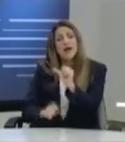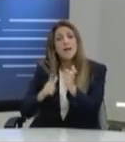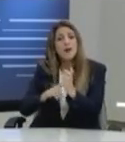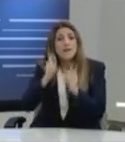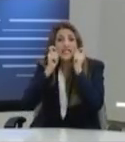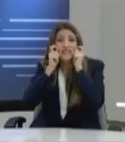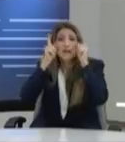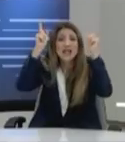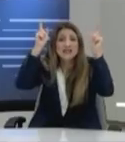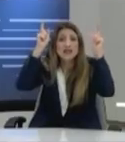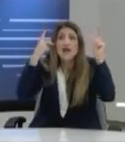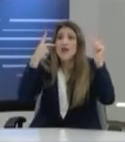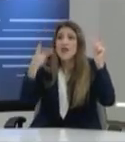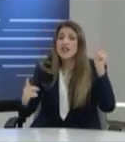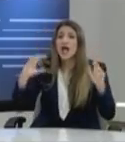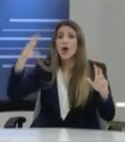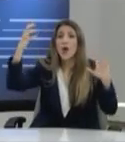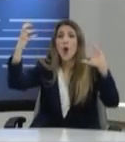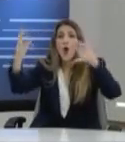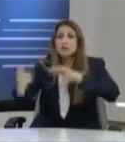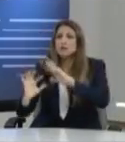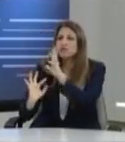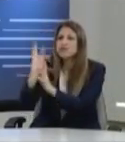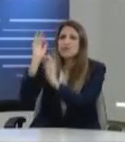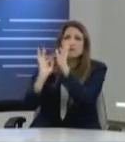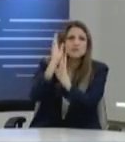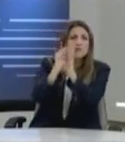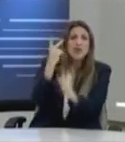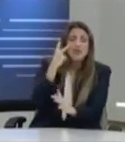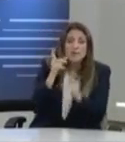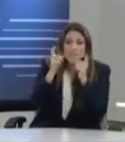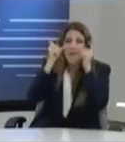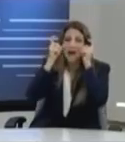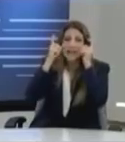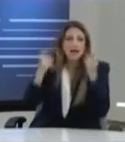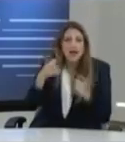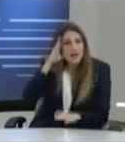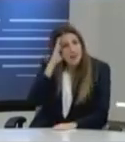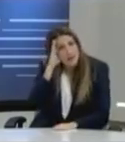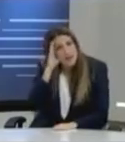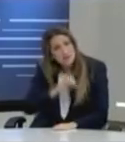ξυπνήστε και δείτε τον κόσμο γύρω σας επιτέλους. Ανοίξτε τα μάτια σας να δείτε τι γίνεται.